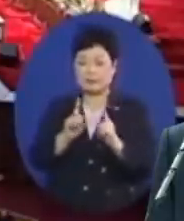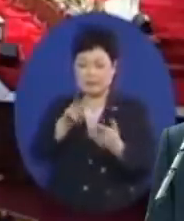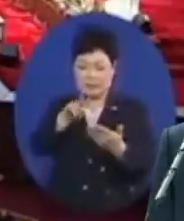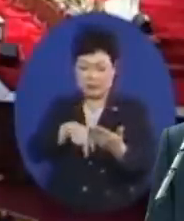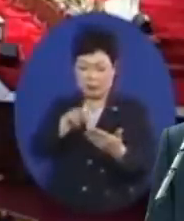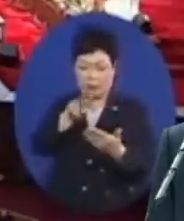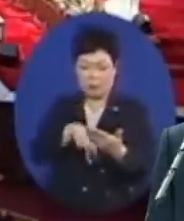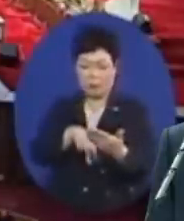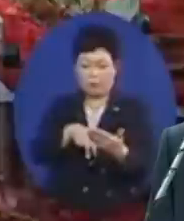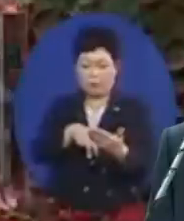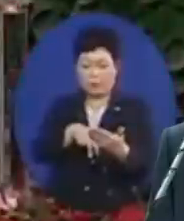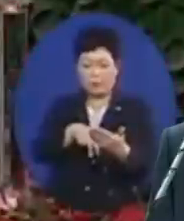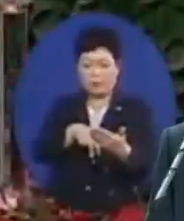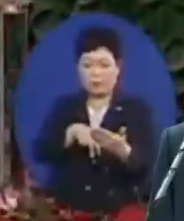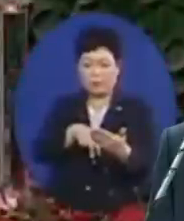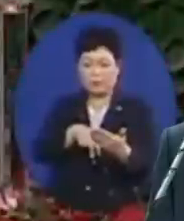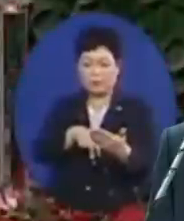읽고